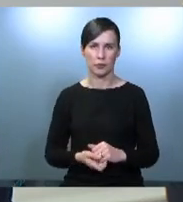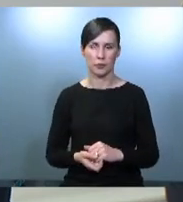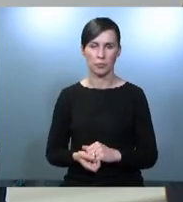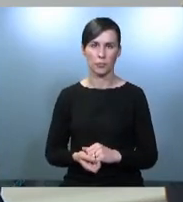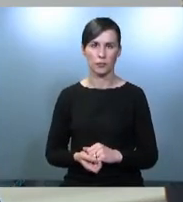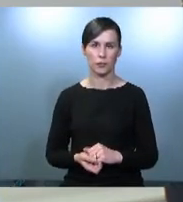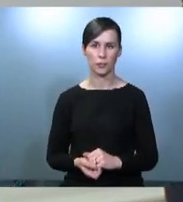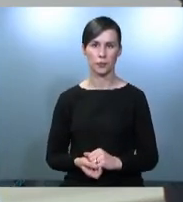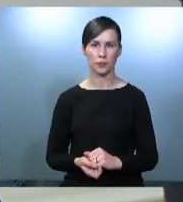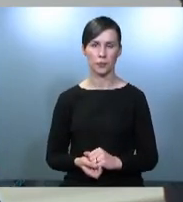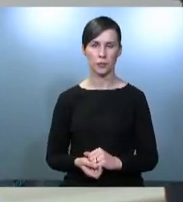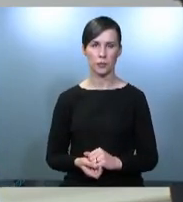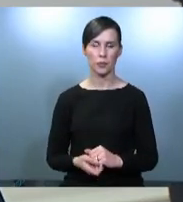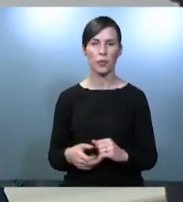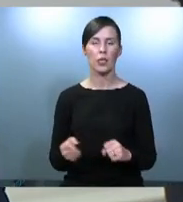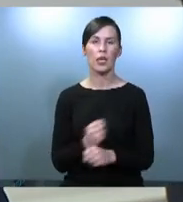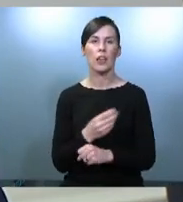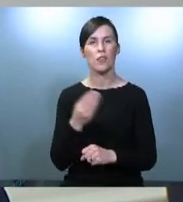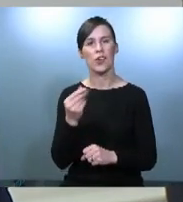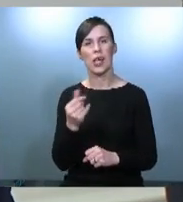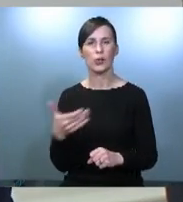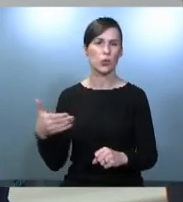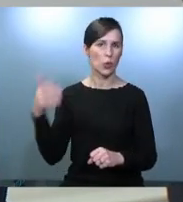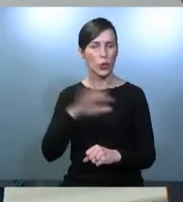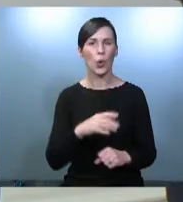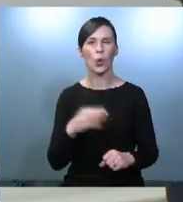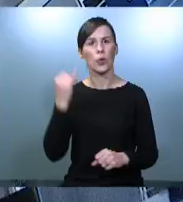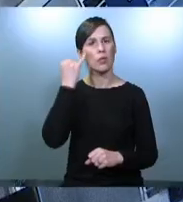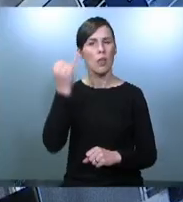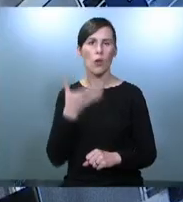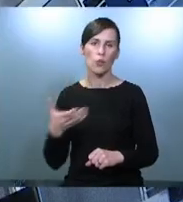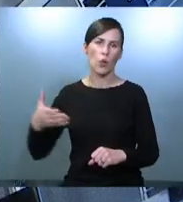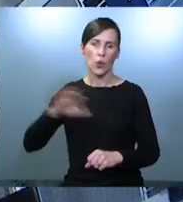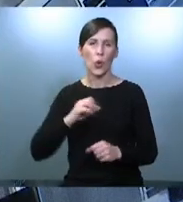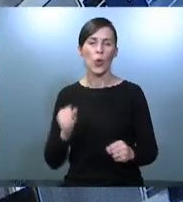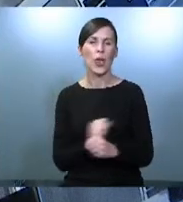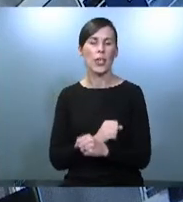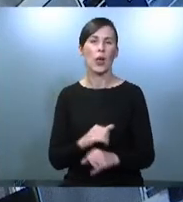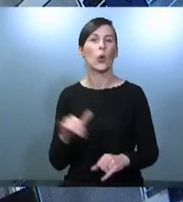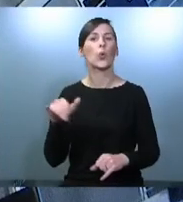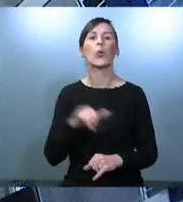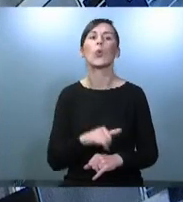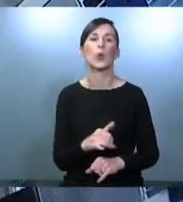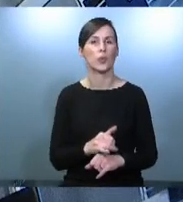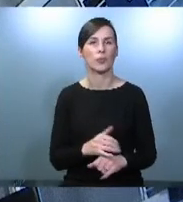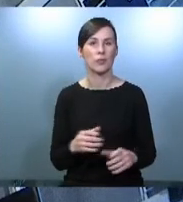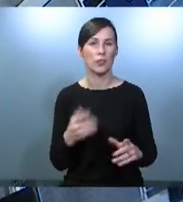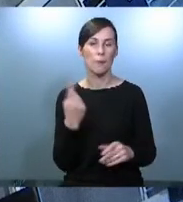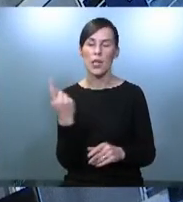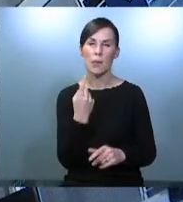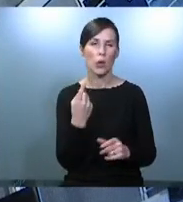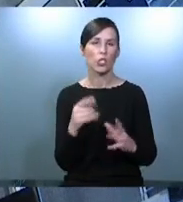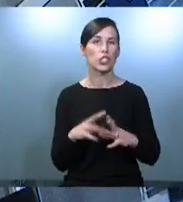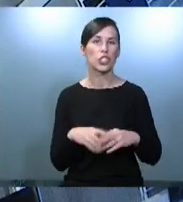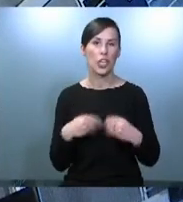įdėti daugiau ir finansų, ir energijos, ir savo minčių, ir idėjų, tai pirmiausia yra šeima. Yra